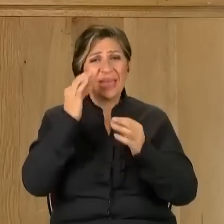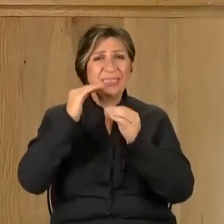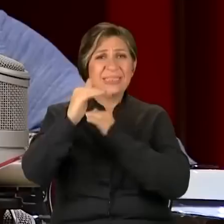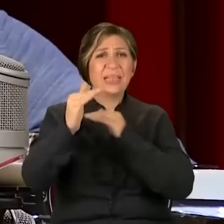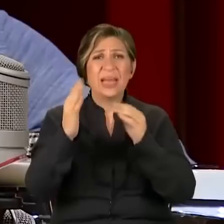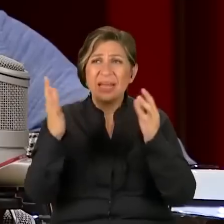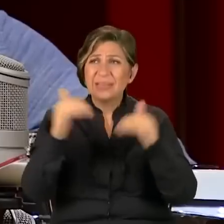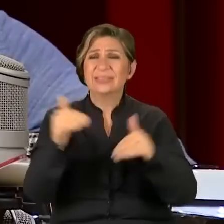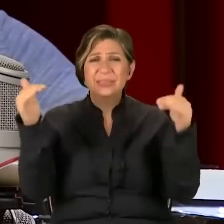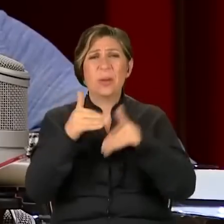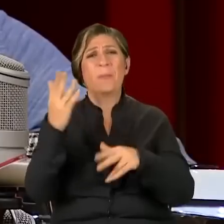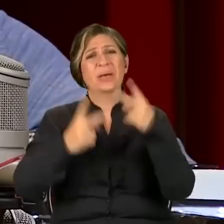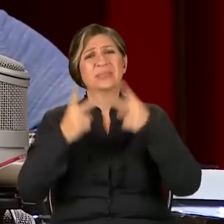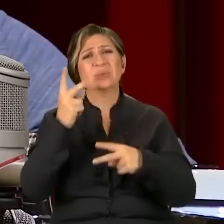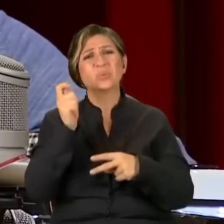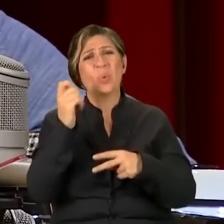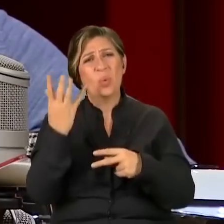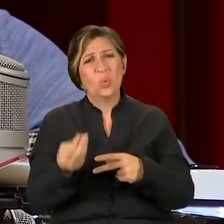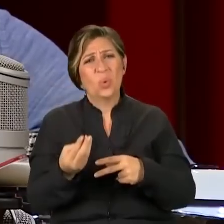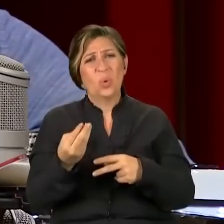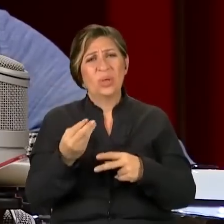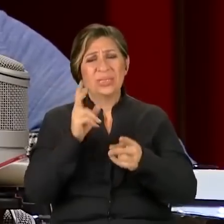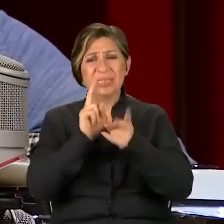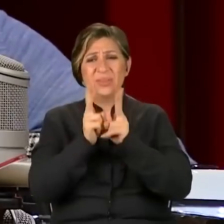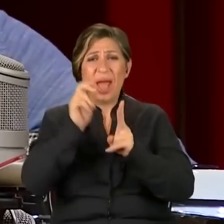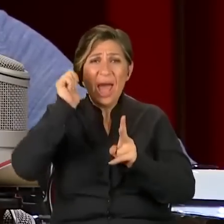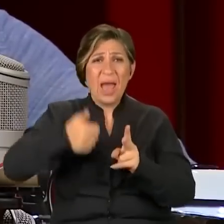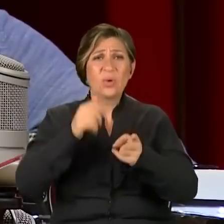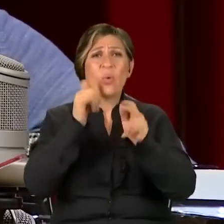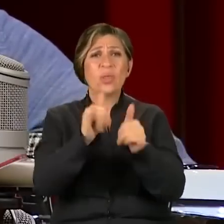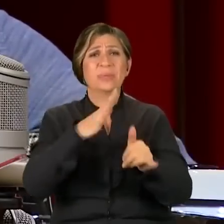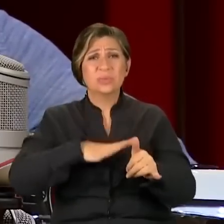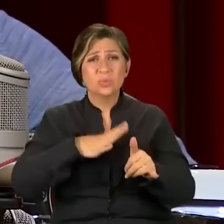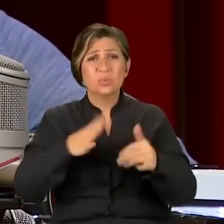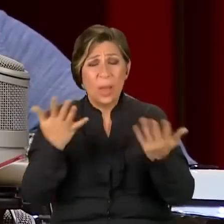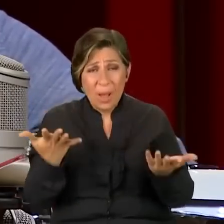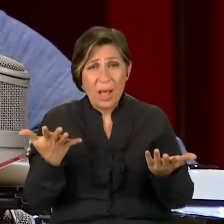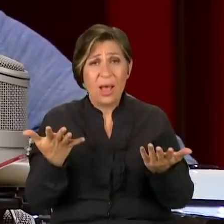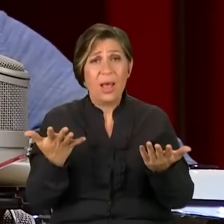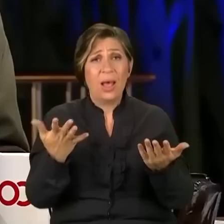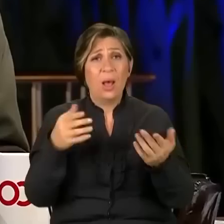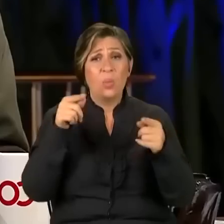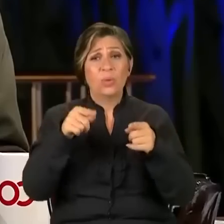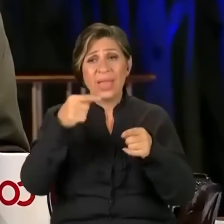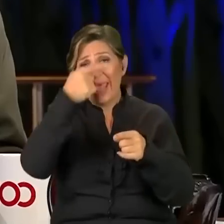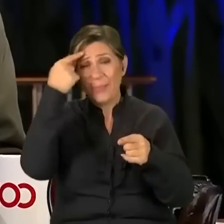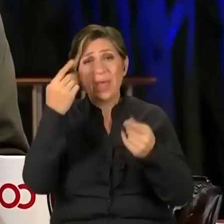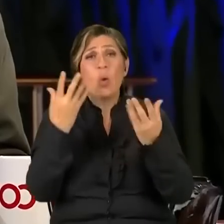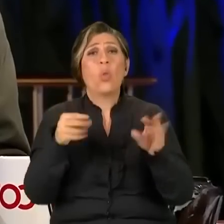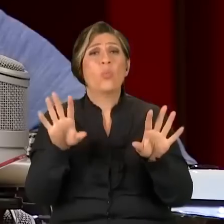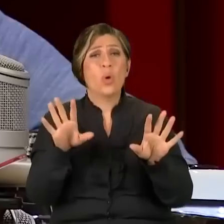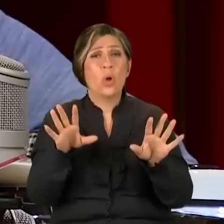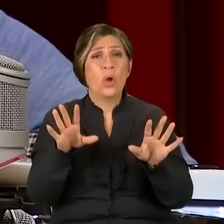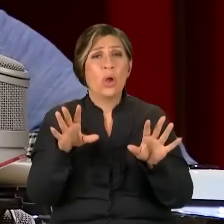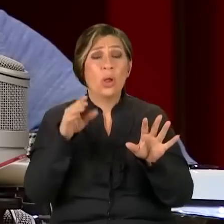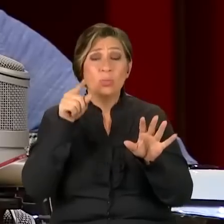bir arada tutmak bazen çok zor oluyor. Yani çünkü hani tiyatroyu her gün oynamak istiyorsunuz ama yani buna da imkan sağlanamıyor.